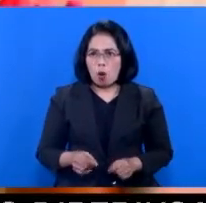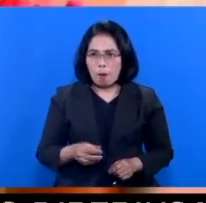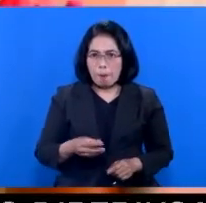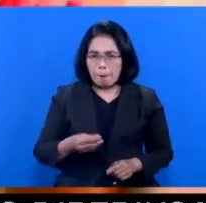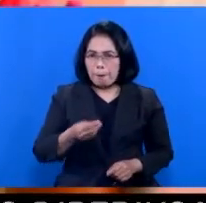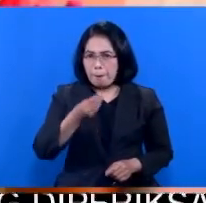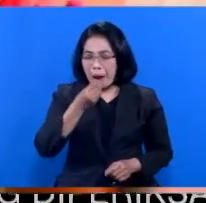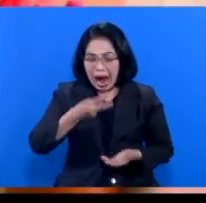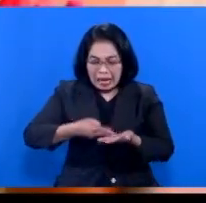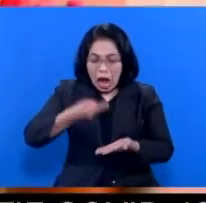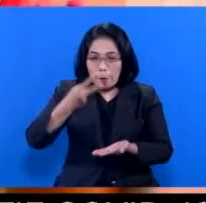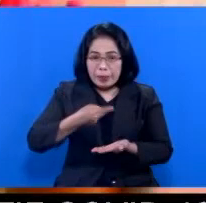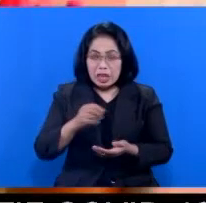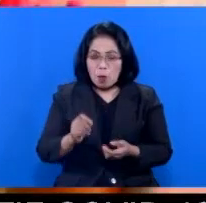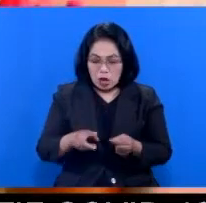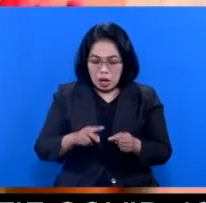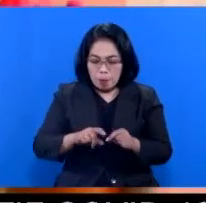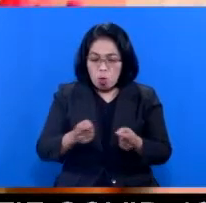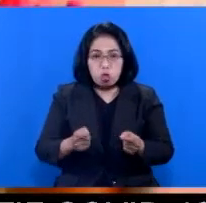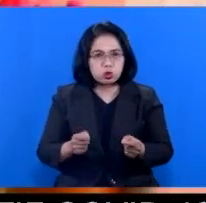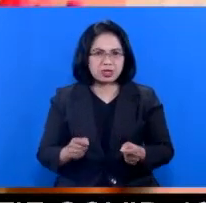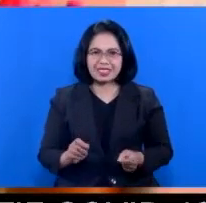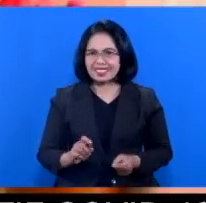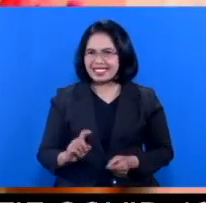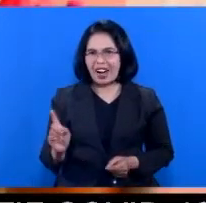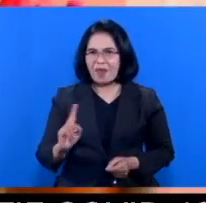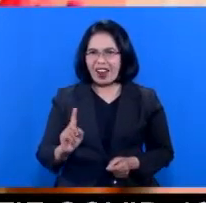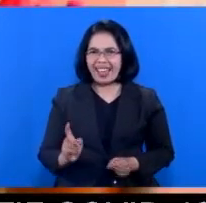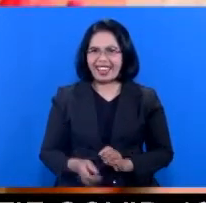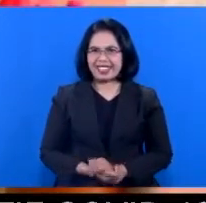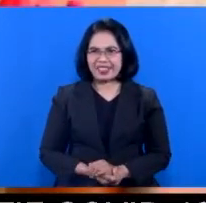atau terputus secara sengaja. Selamat makan!